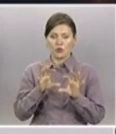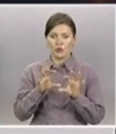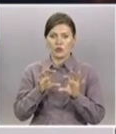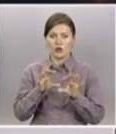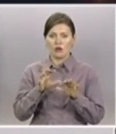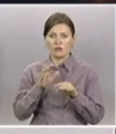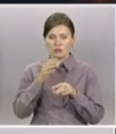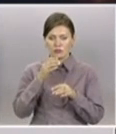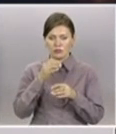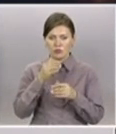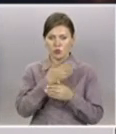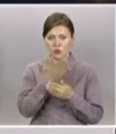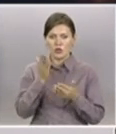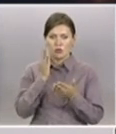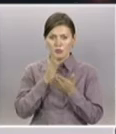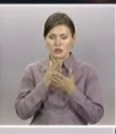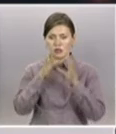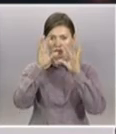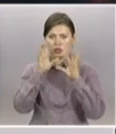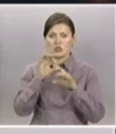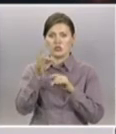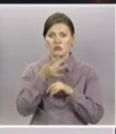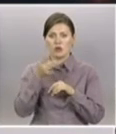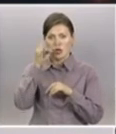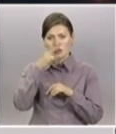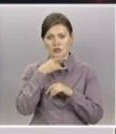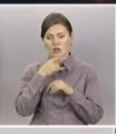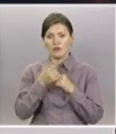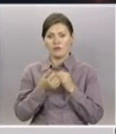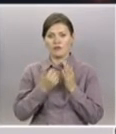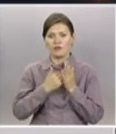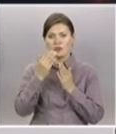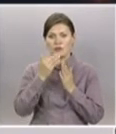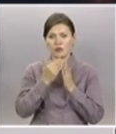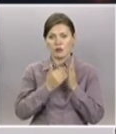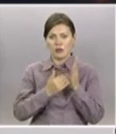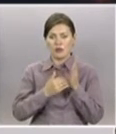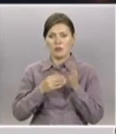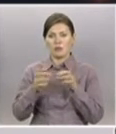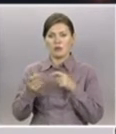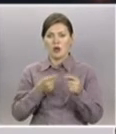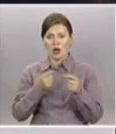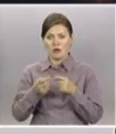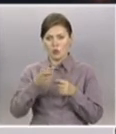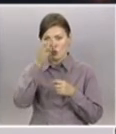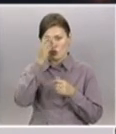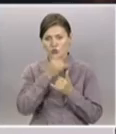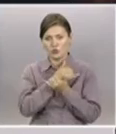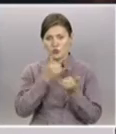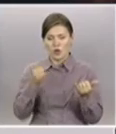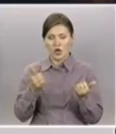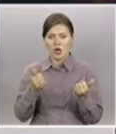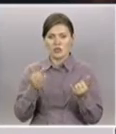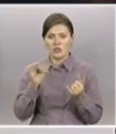законодательных актов. У нас имеется закон Республики Казахстан, который я выше перечислил, постановление правительства о государственных услугах